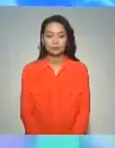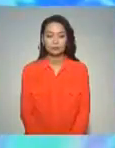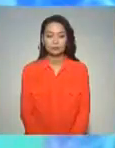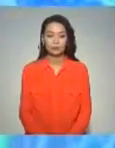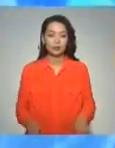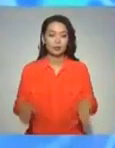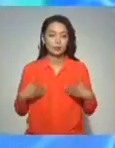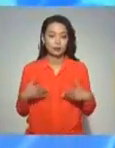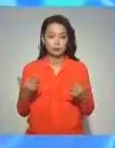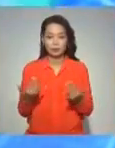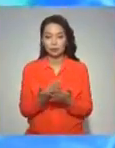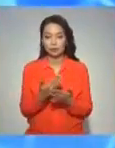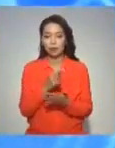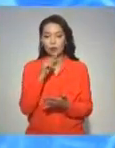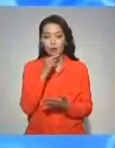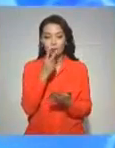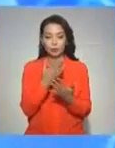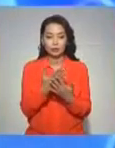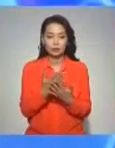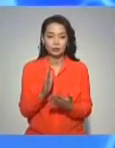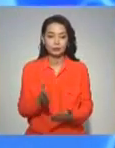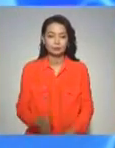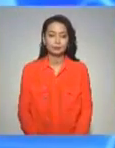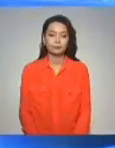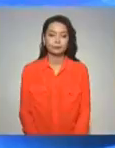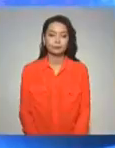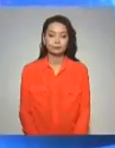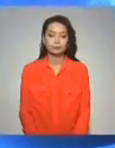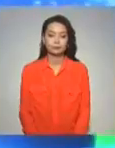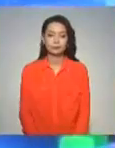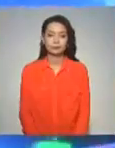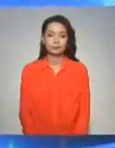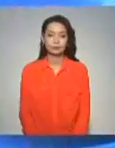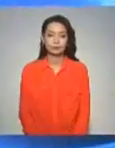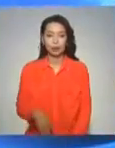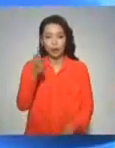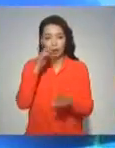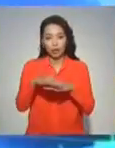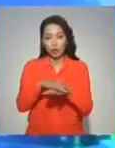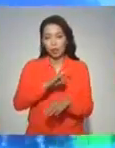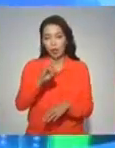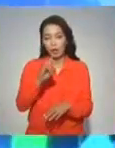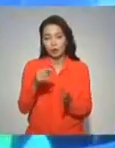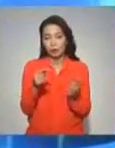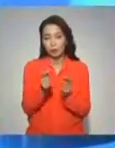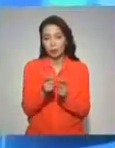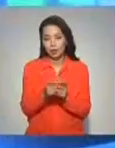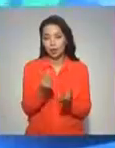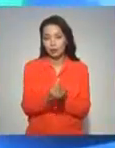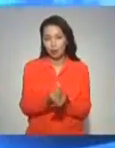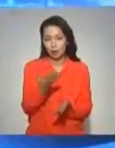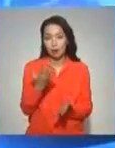Арма көрермен, эфирде экономика жаңалықтары, студияда мен Бекболат Сатуов. Елімізде әуе билеттері қымбат. Бүгін